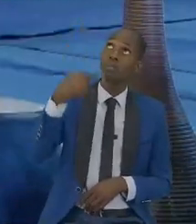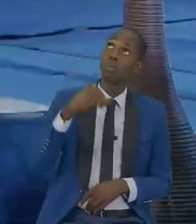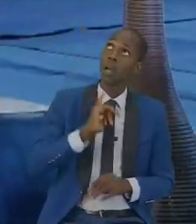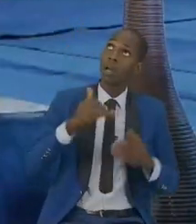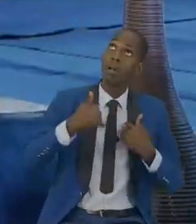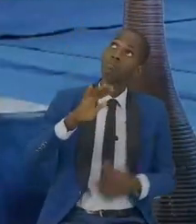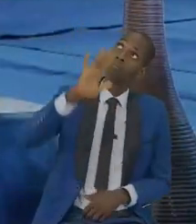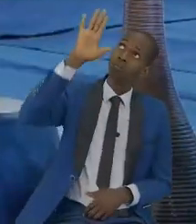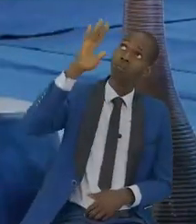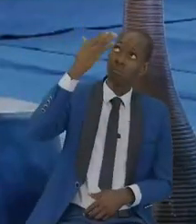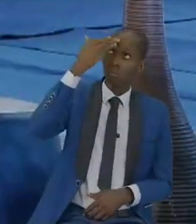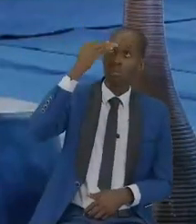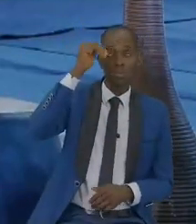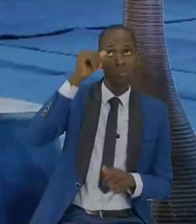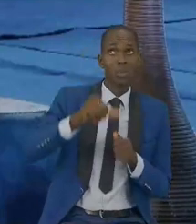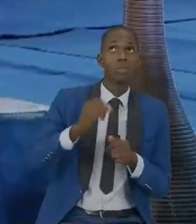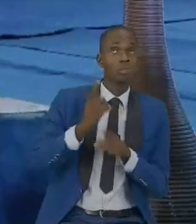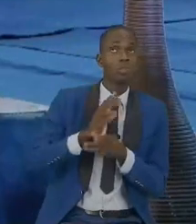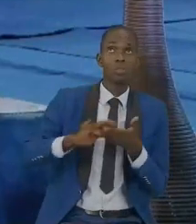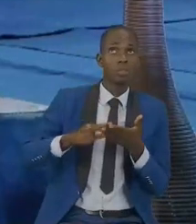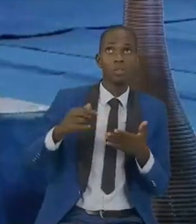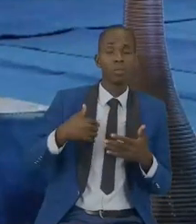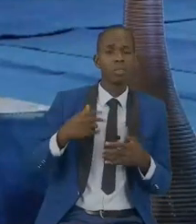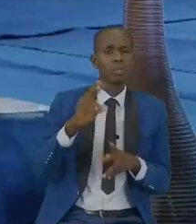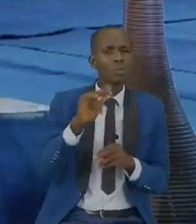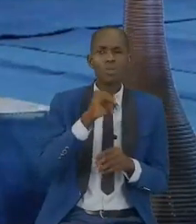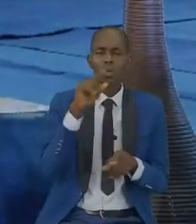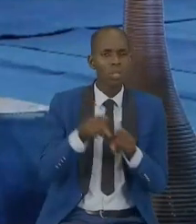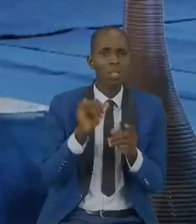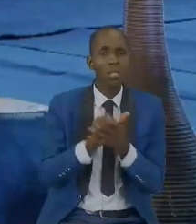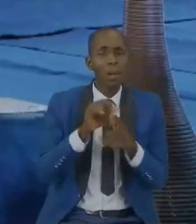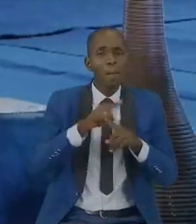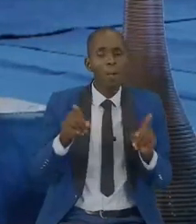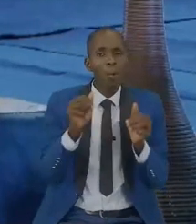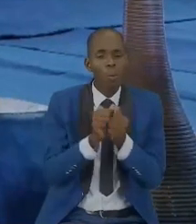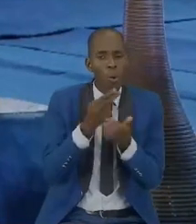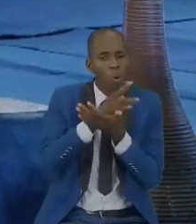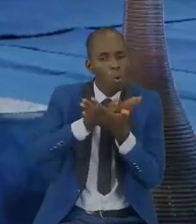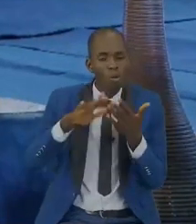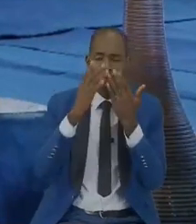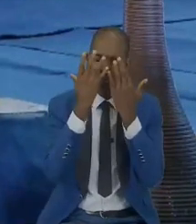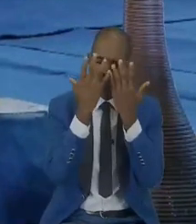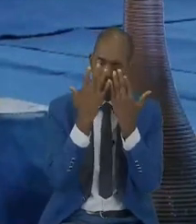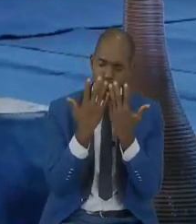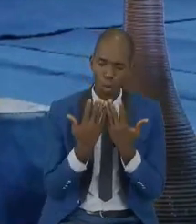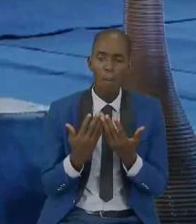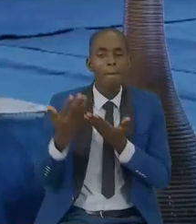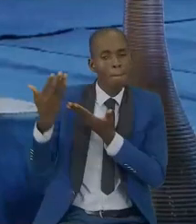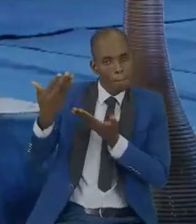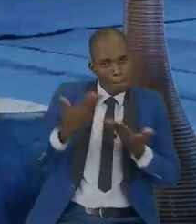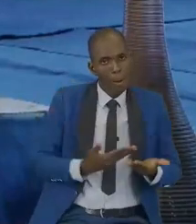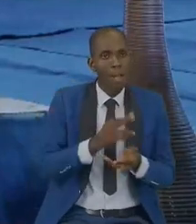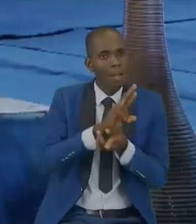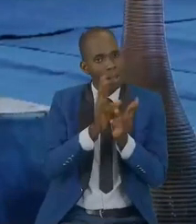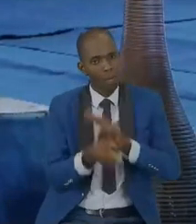que tu es là, Dieu? D'accord, pardonne-moi. Oh, le pardon ne vient pas de cette manière. C'est dit ici que, en effet,